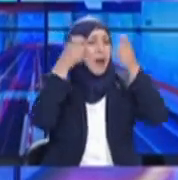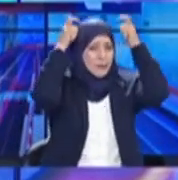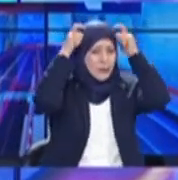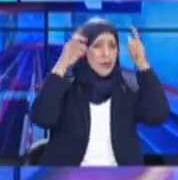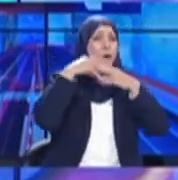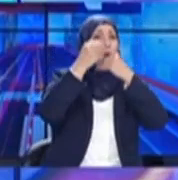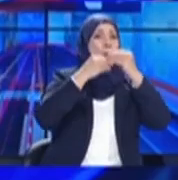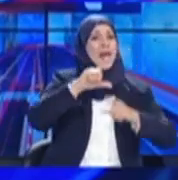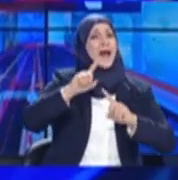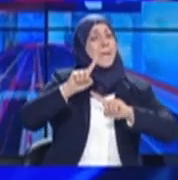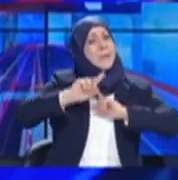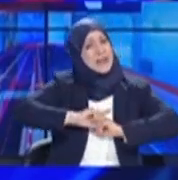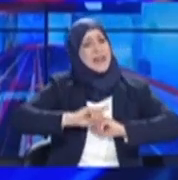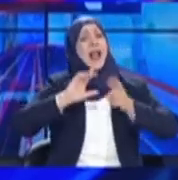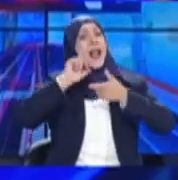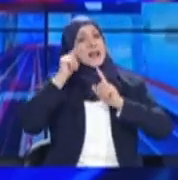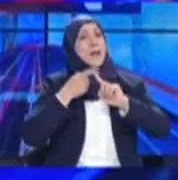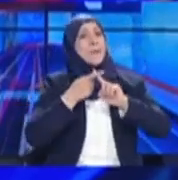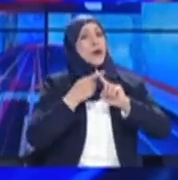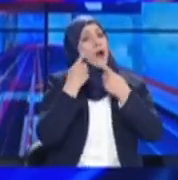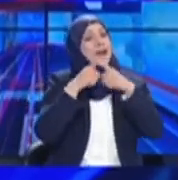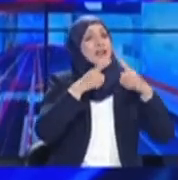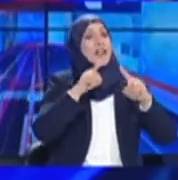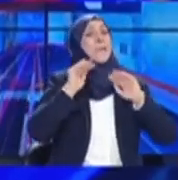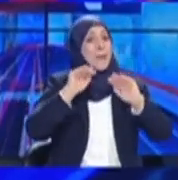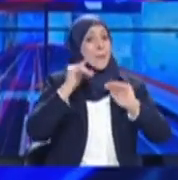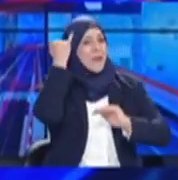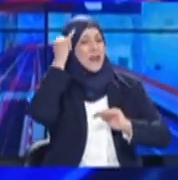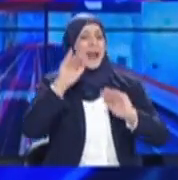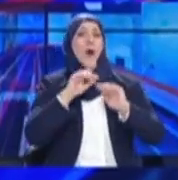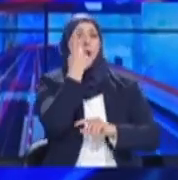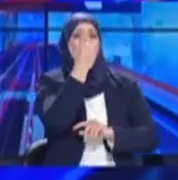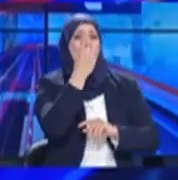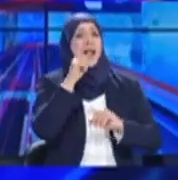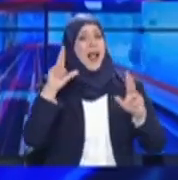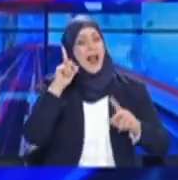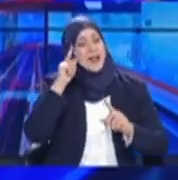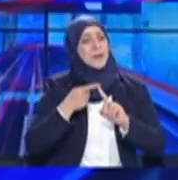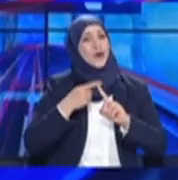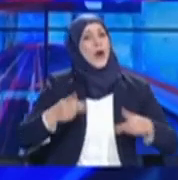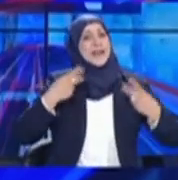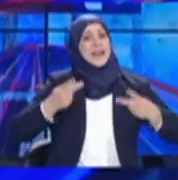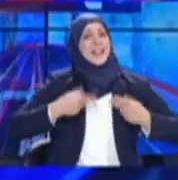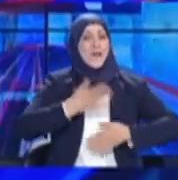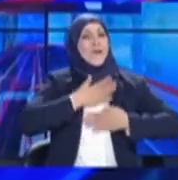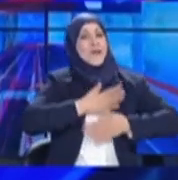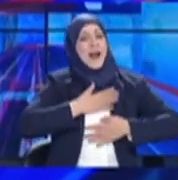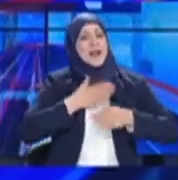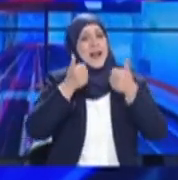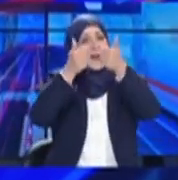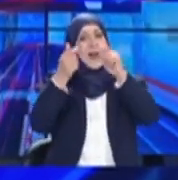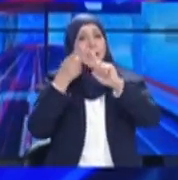الانسانيه طبعا هو انا تابعت شويه ال اه شبكه التواصل الاجتماعي لقيت انه